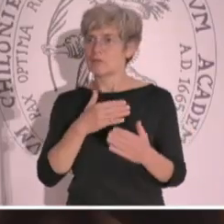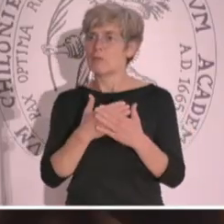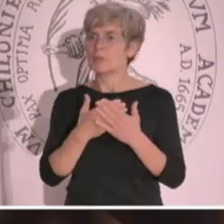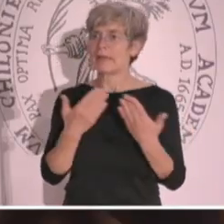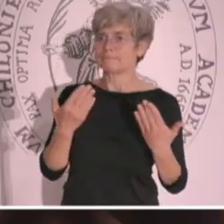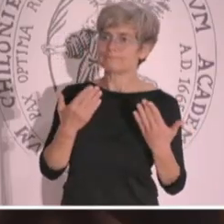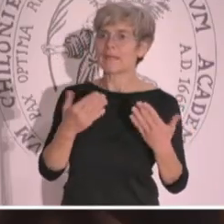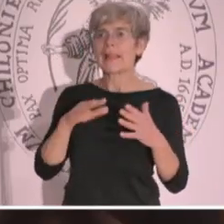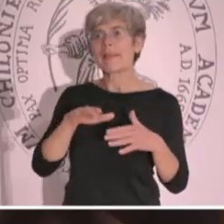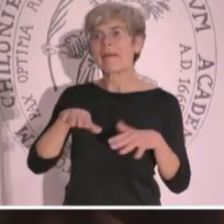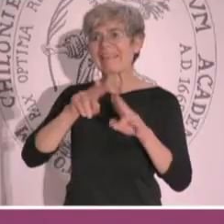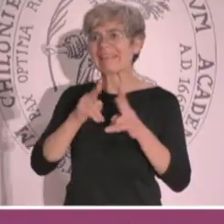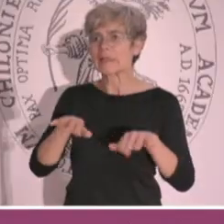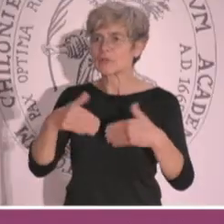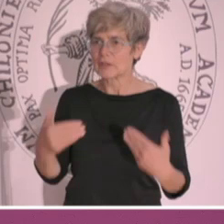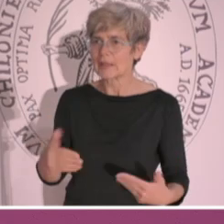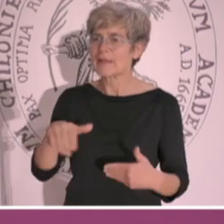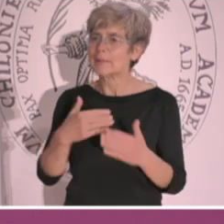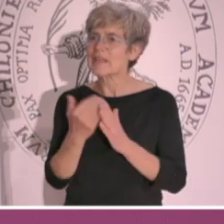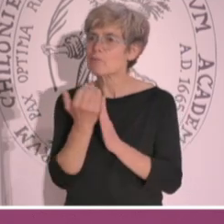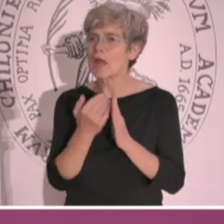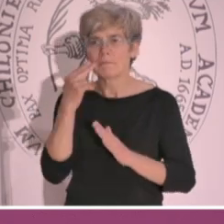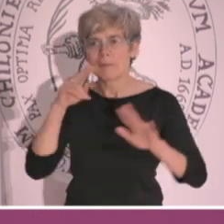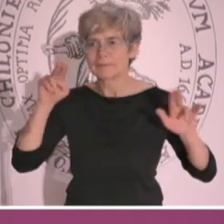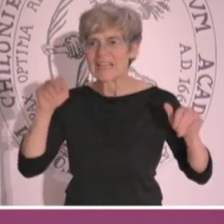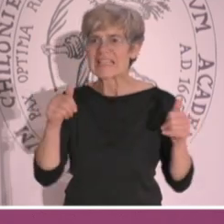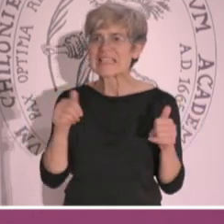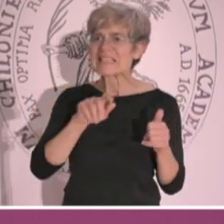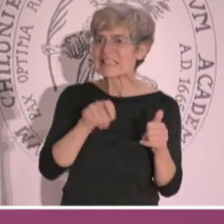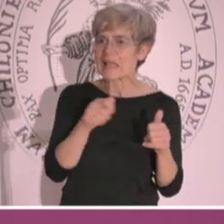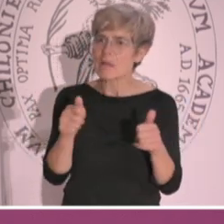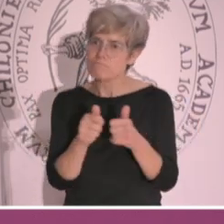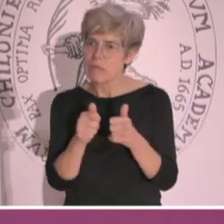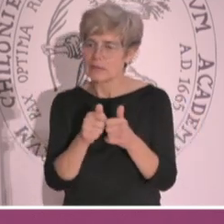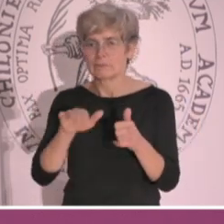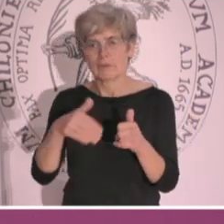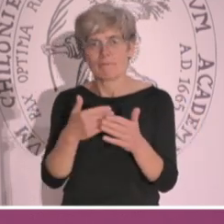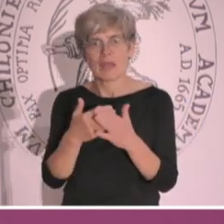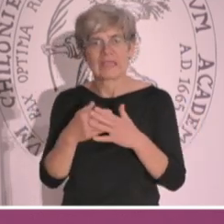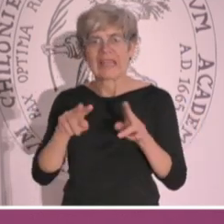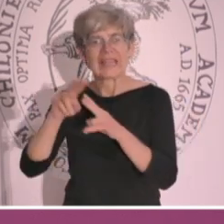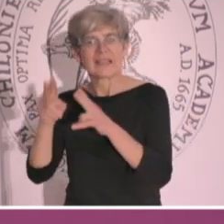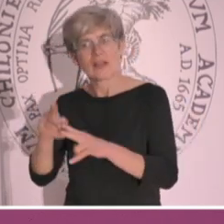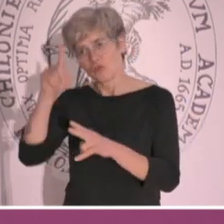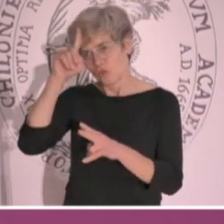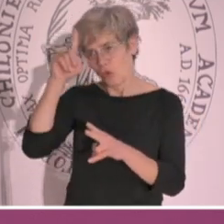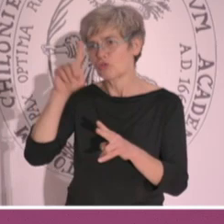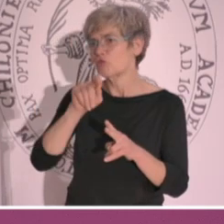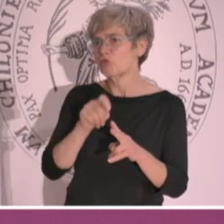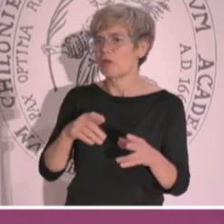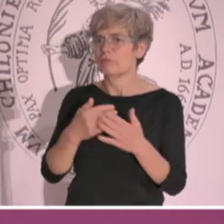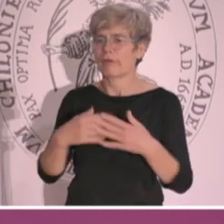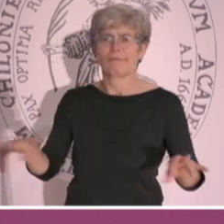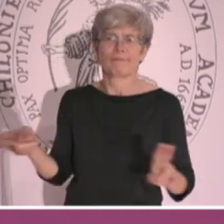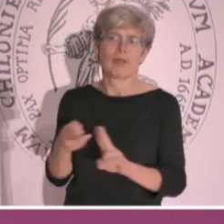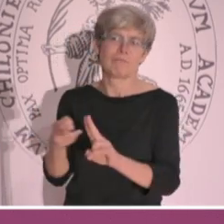an. Das ist so ein Mentoring-Freizeitprogramm, wo deutsche und internationale Studierende gematcht werden und gemeinsam Zeit verbringen, und hier wird